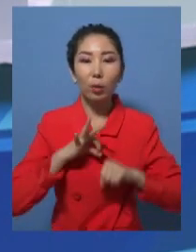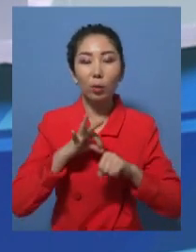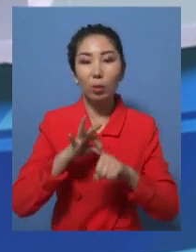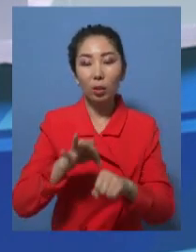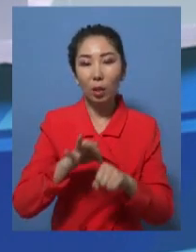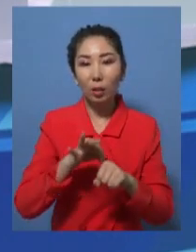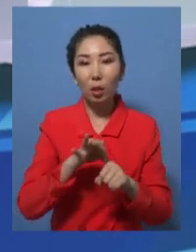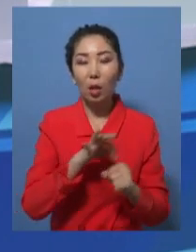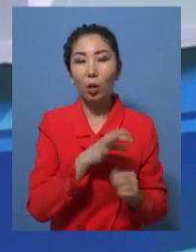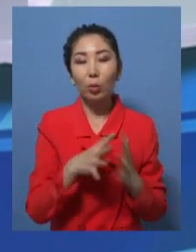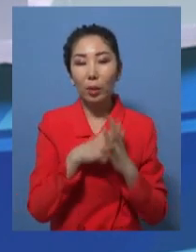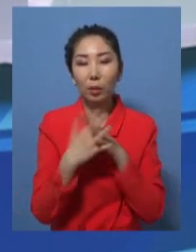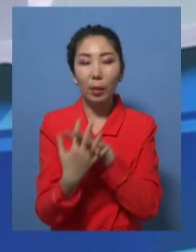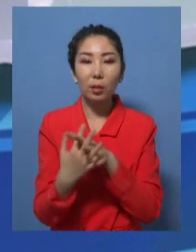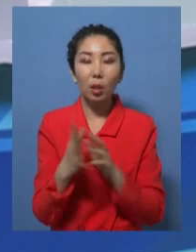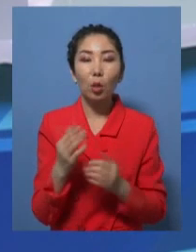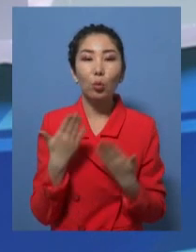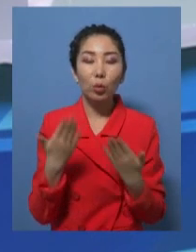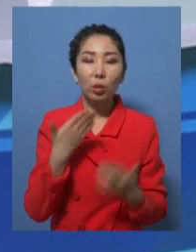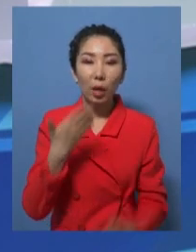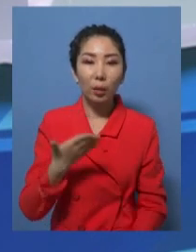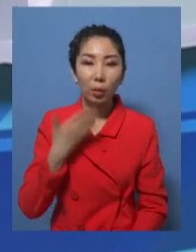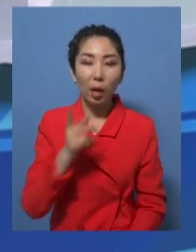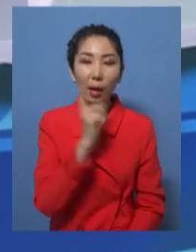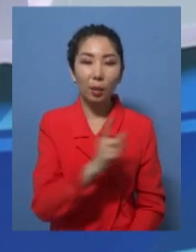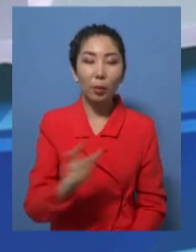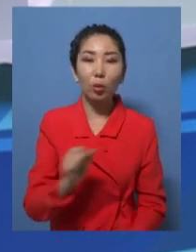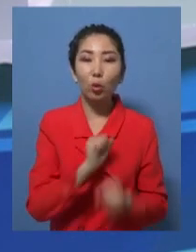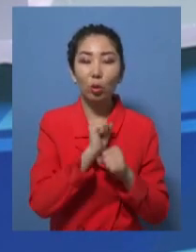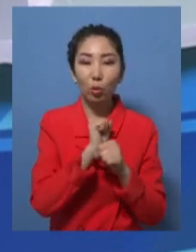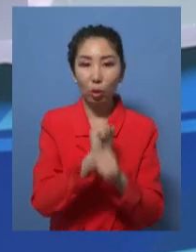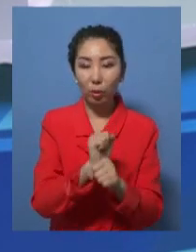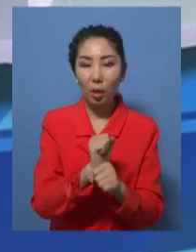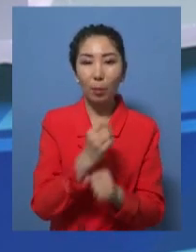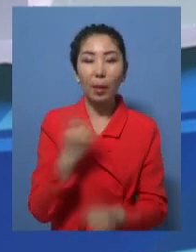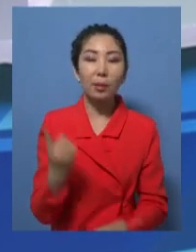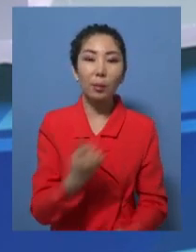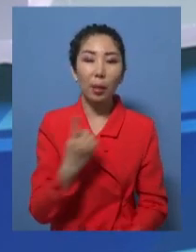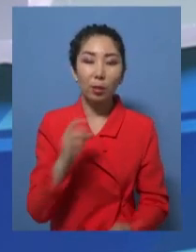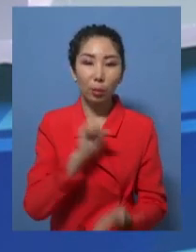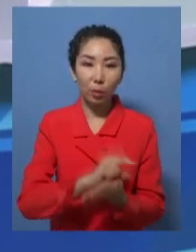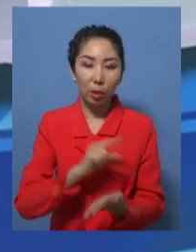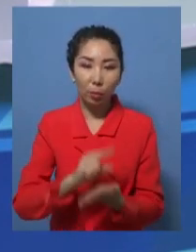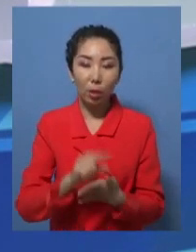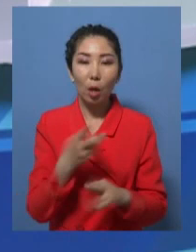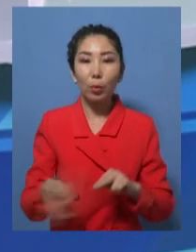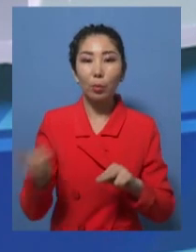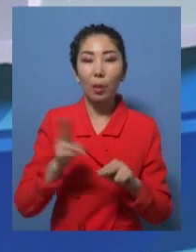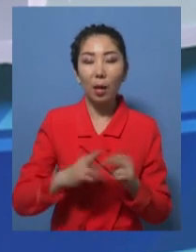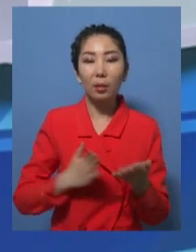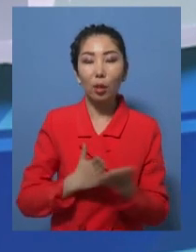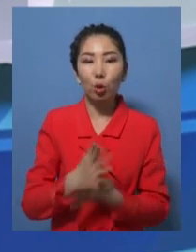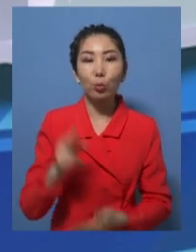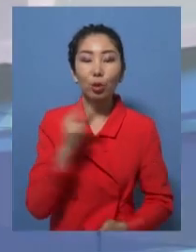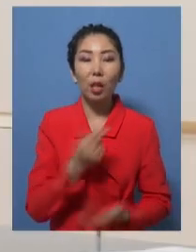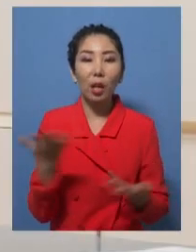Енді жаңа бас сөз басында өзіңіз айтып жатырсыз, азаматтардың құқықтарын қорғау ең басты міндетіміз деп. Бұл бағыттағы жұмыс қалай, жалпы